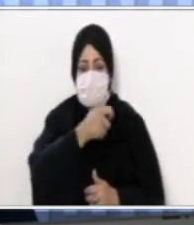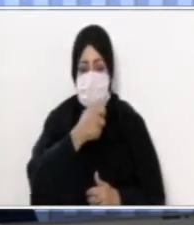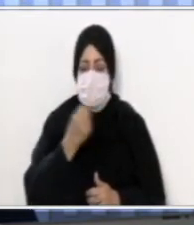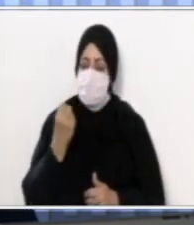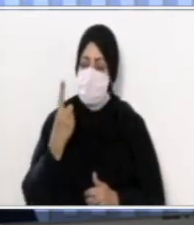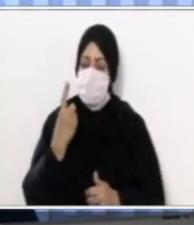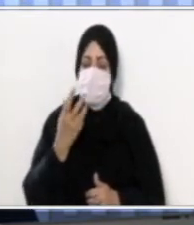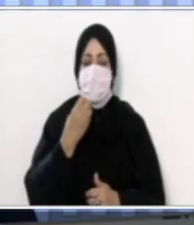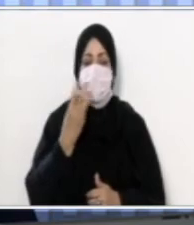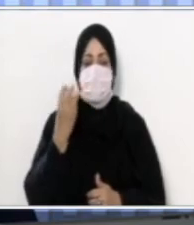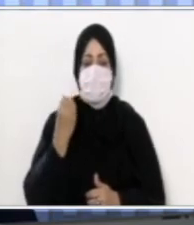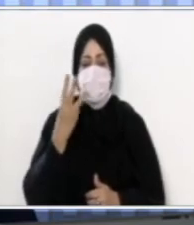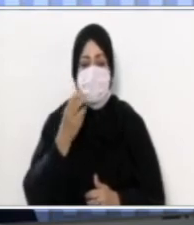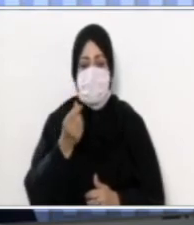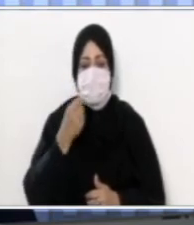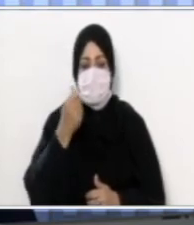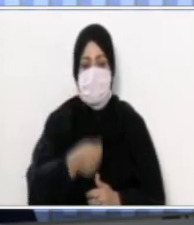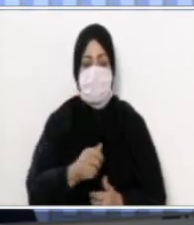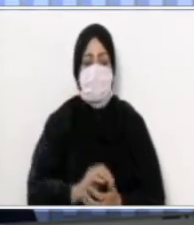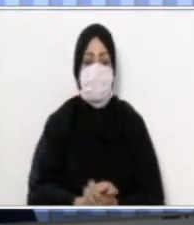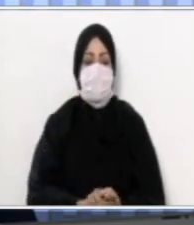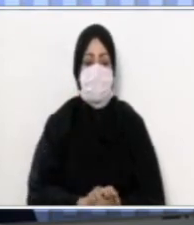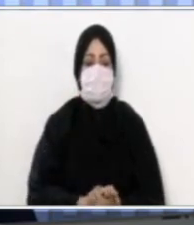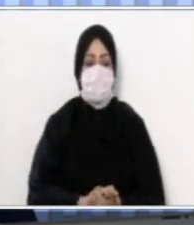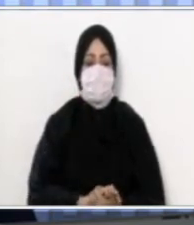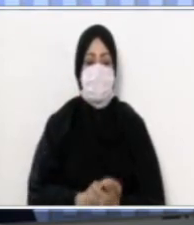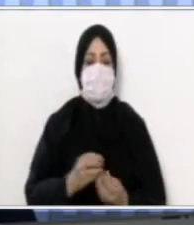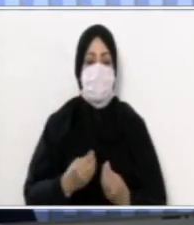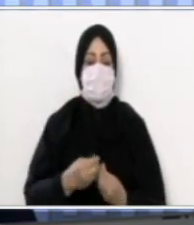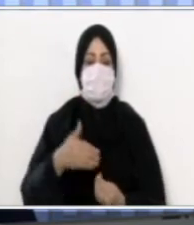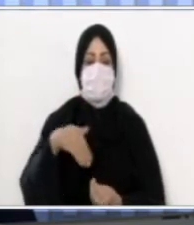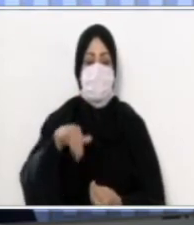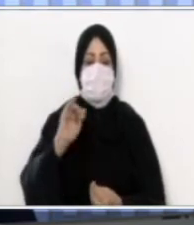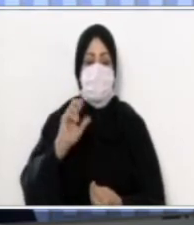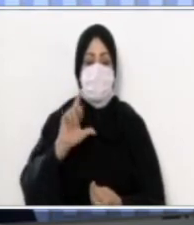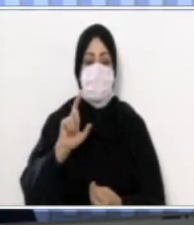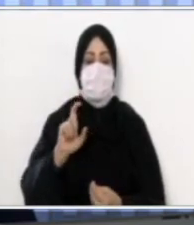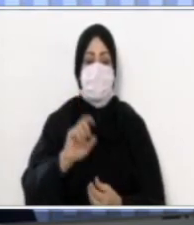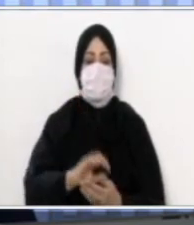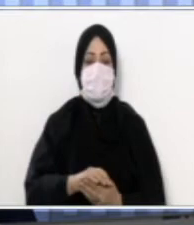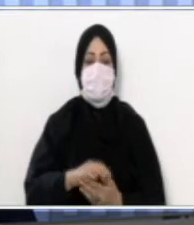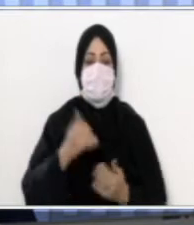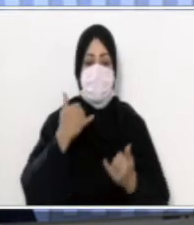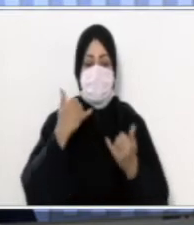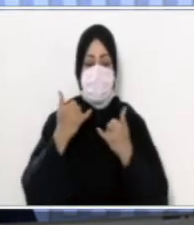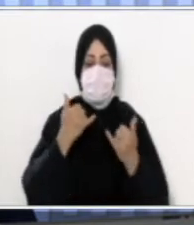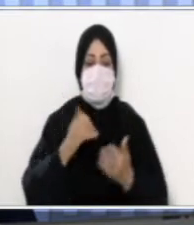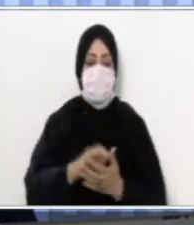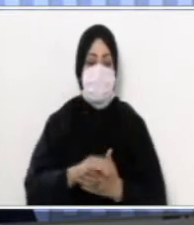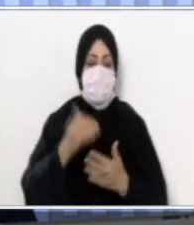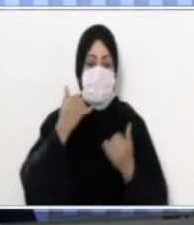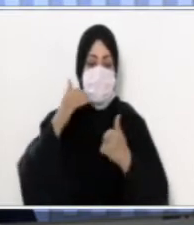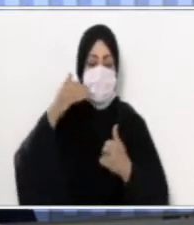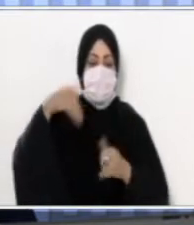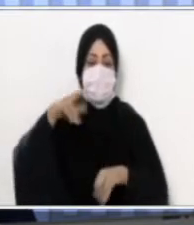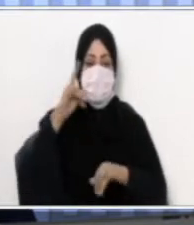معنا الأخت حميدة. أيوة مين الأخت حميدة من زليطن؟ تفضلي. أي السلام عليكم.